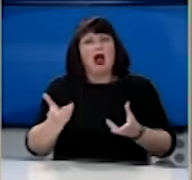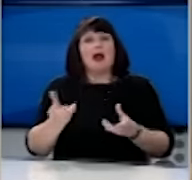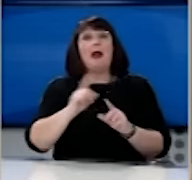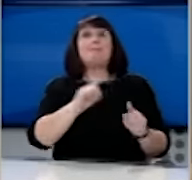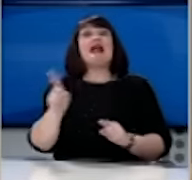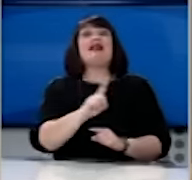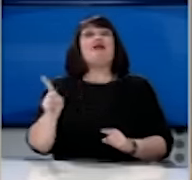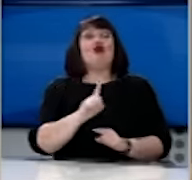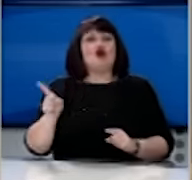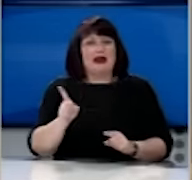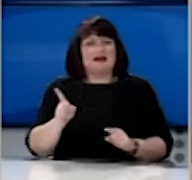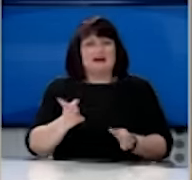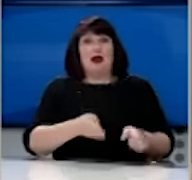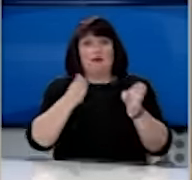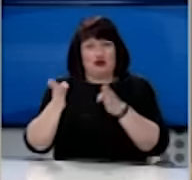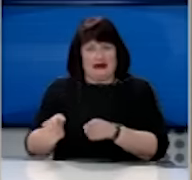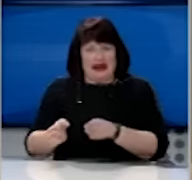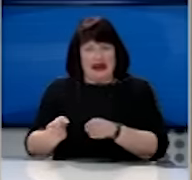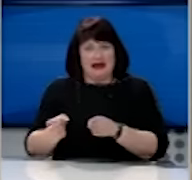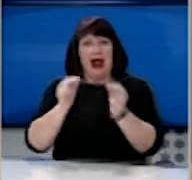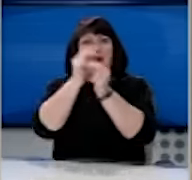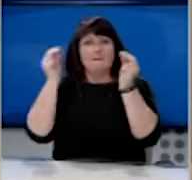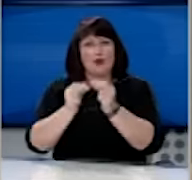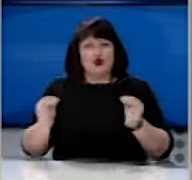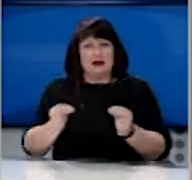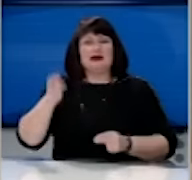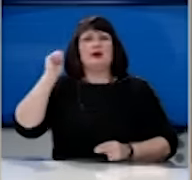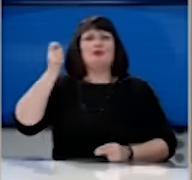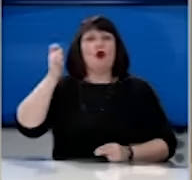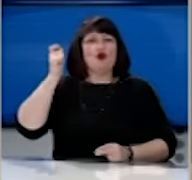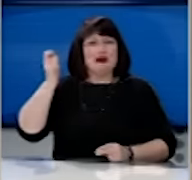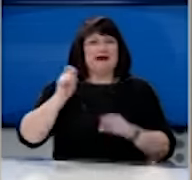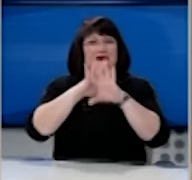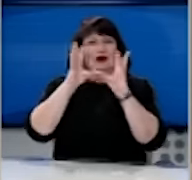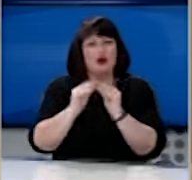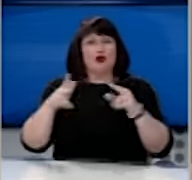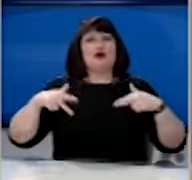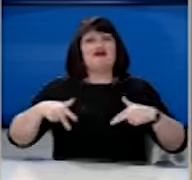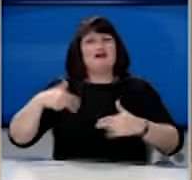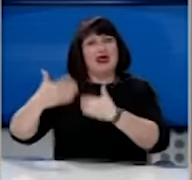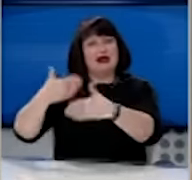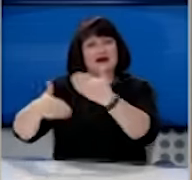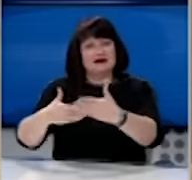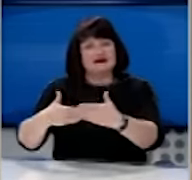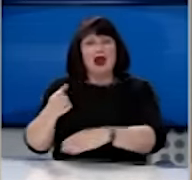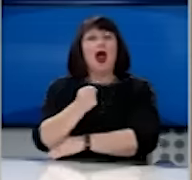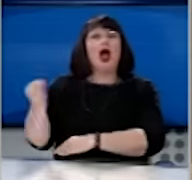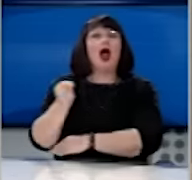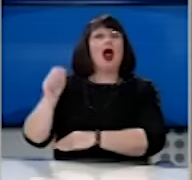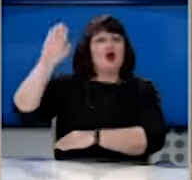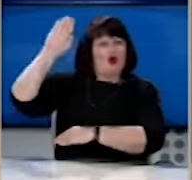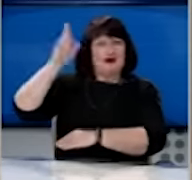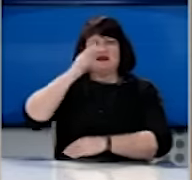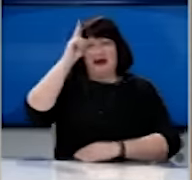μεταφορές. Ταυτόχρονα, ως αποτέλεσμα της πολιτικής όλων των κυβερνήσεων, η ακροδεξιά στη